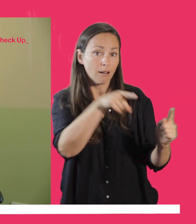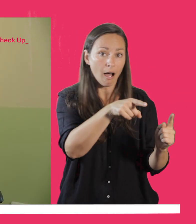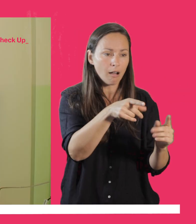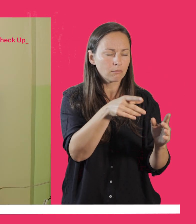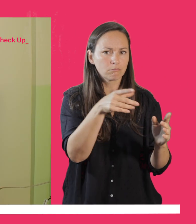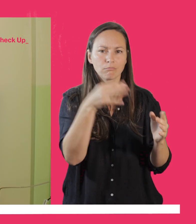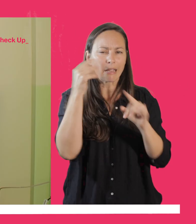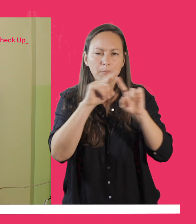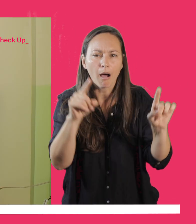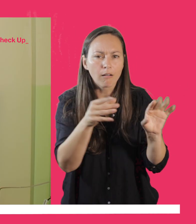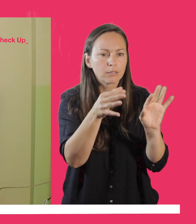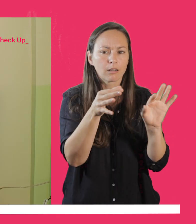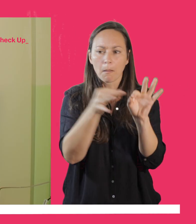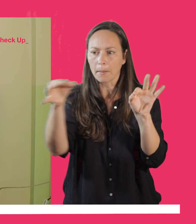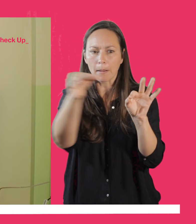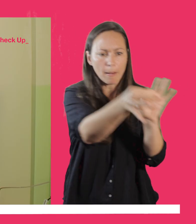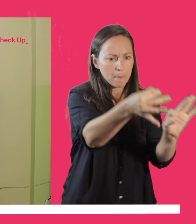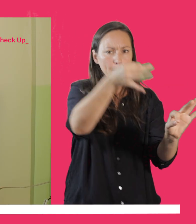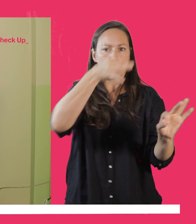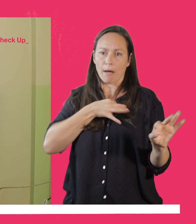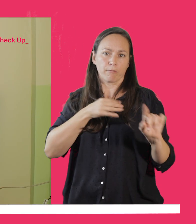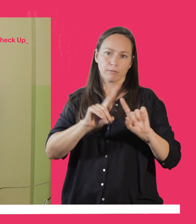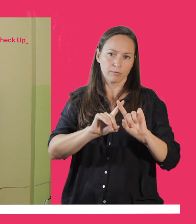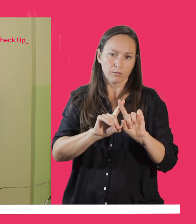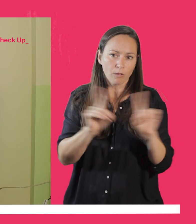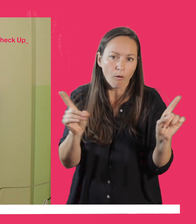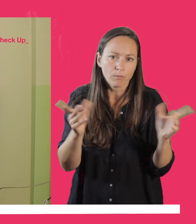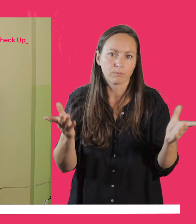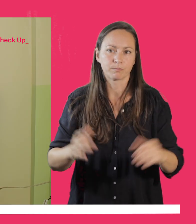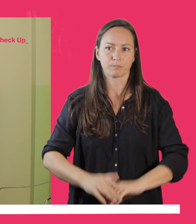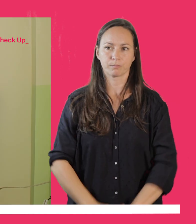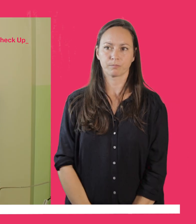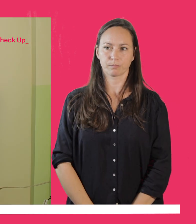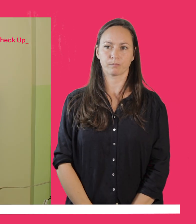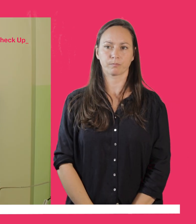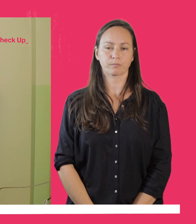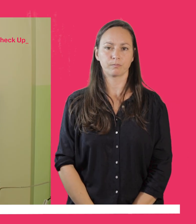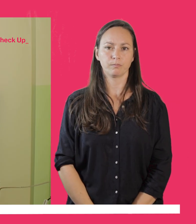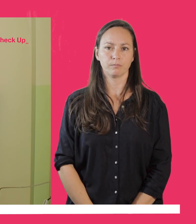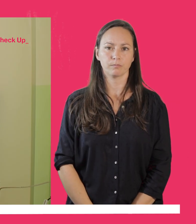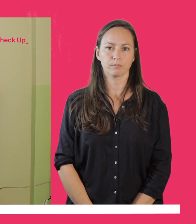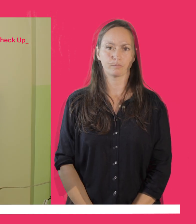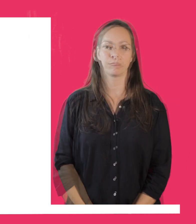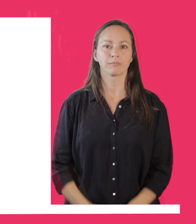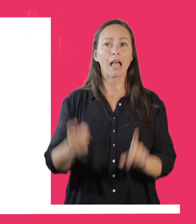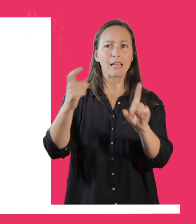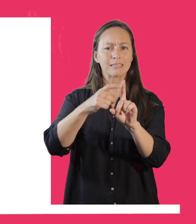inquiétez pas. Le fait de côtoyer cet ami ou d'être avec cette personne ne vous fera pas attraper le